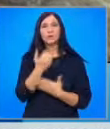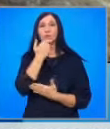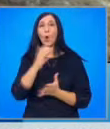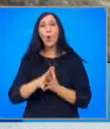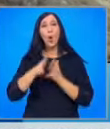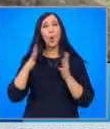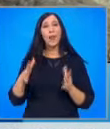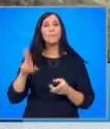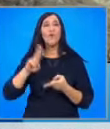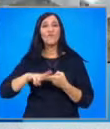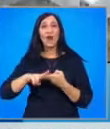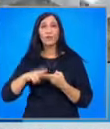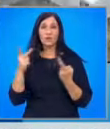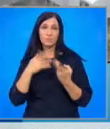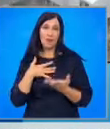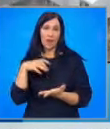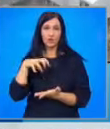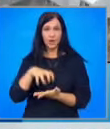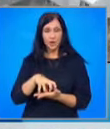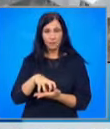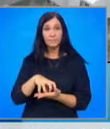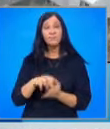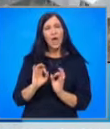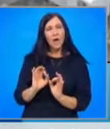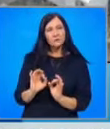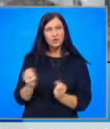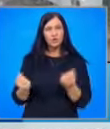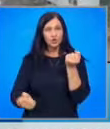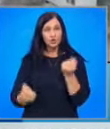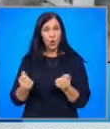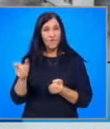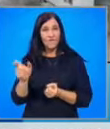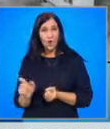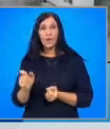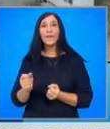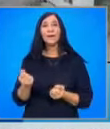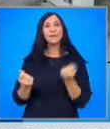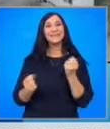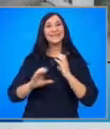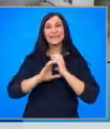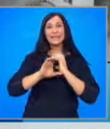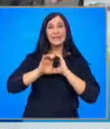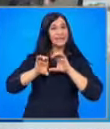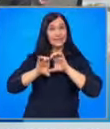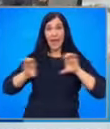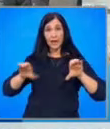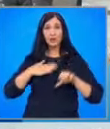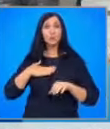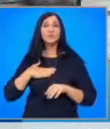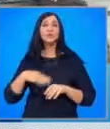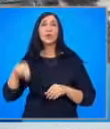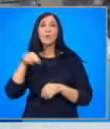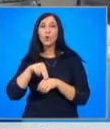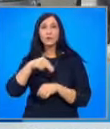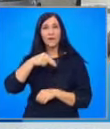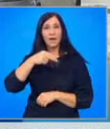Голямо Враново, научи екипът ни. А всъщност шофьорът на цистерната, която е собственост на пловдивска фирма,